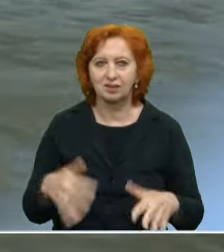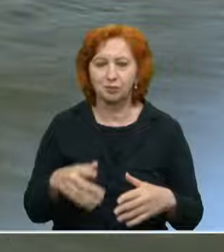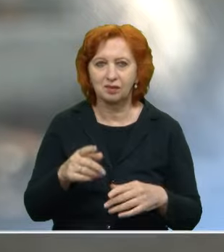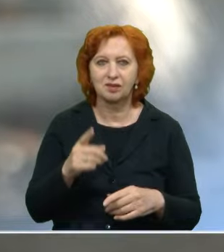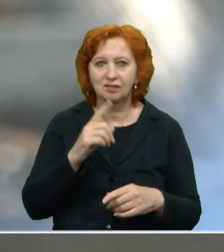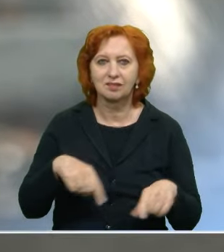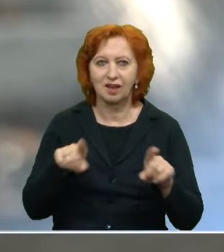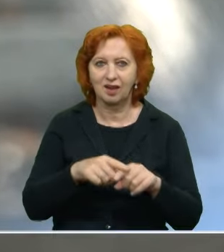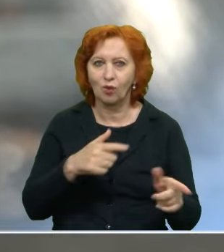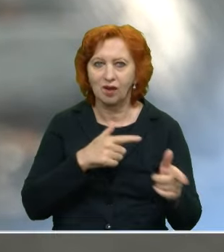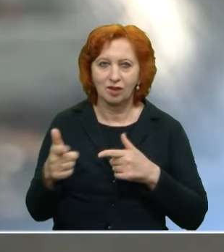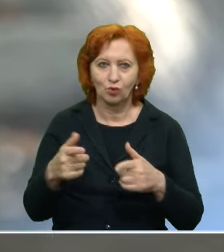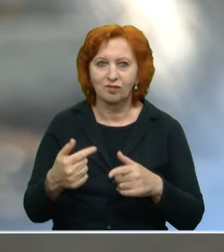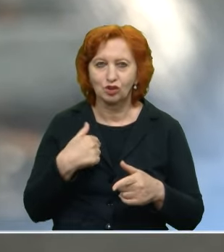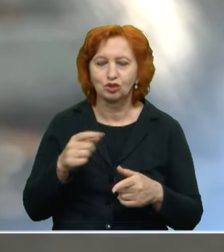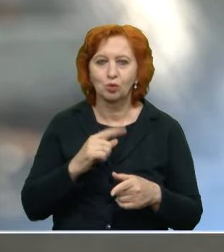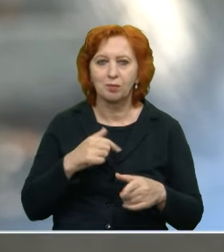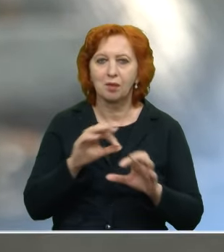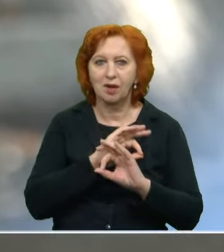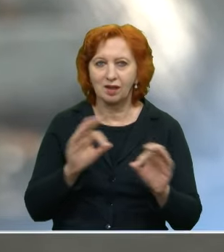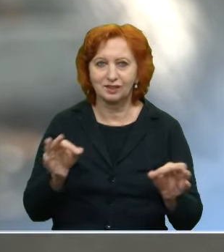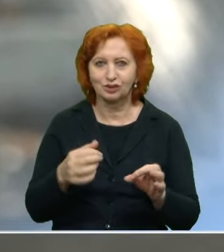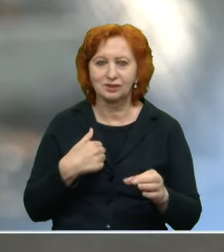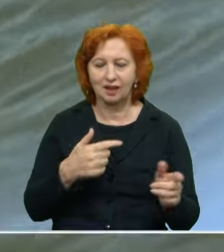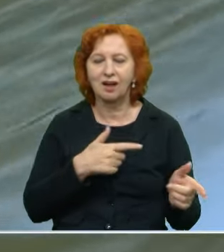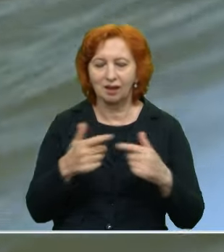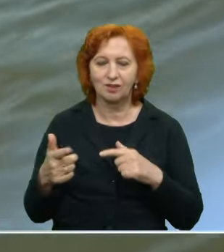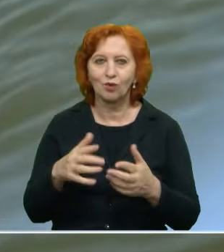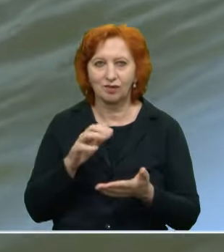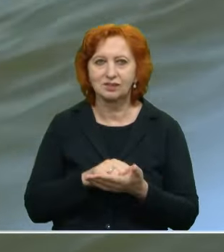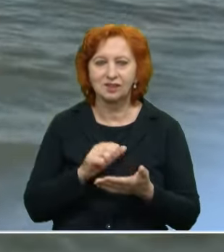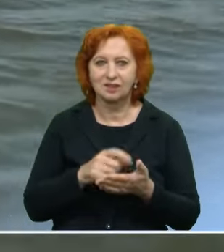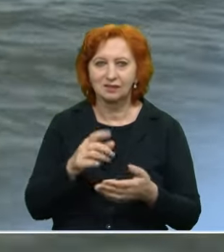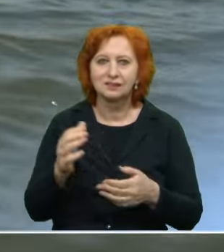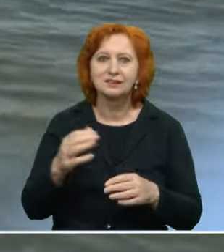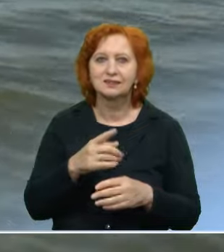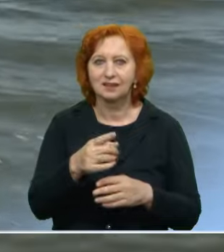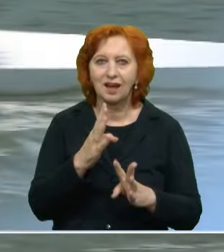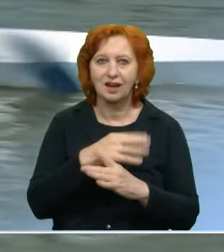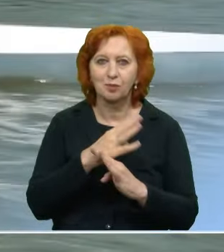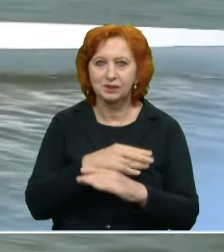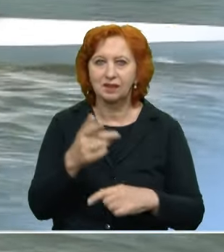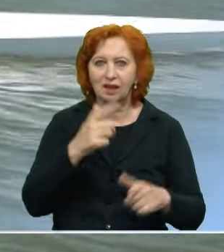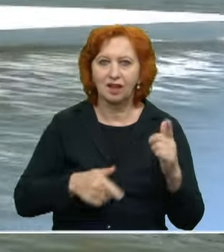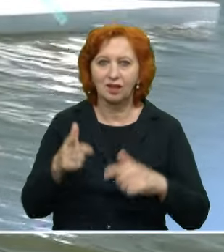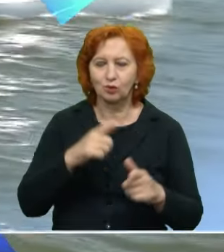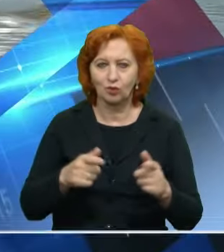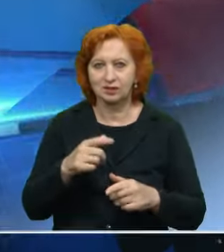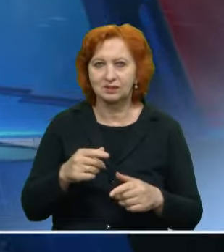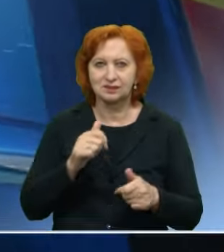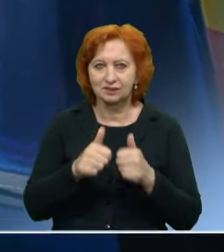готовность? Я не могу сказать, что прям отличная, но я готова гоняться. Сальские гребцы без устали готовятся к